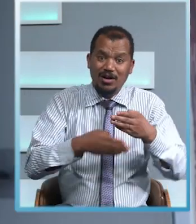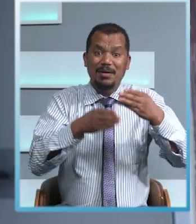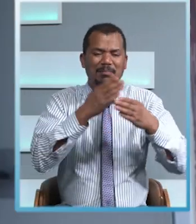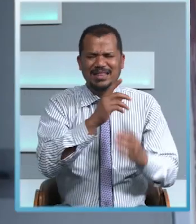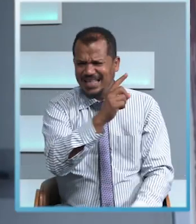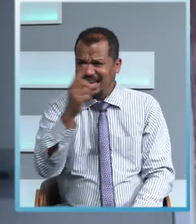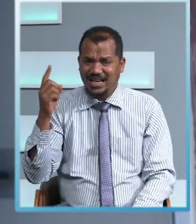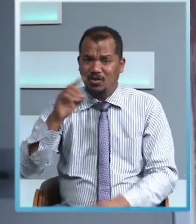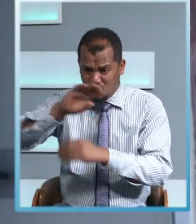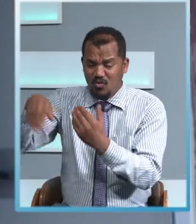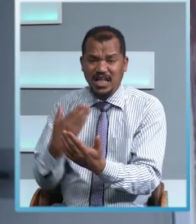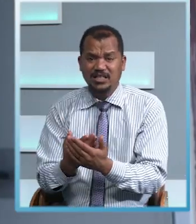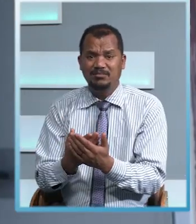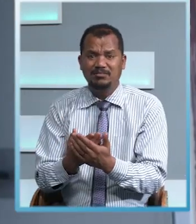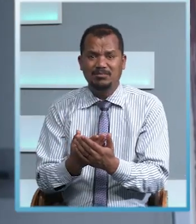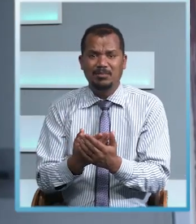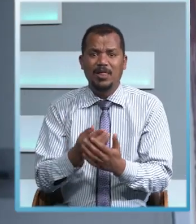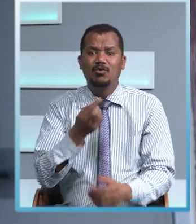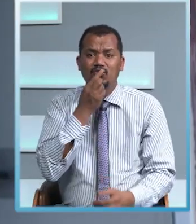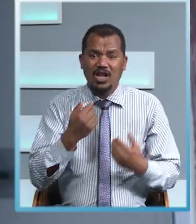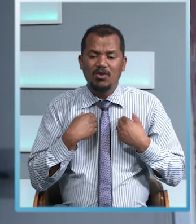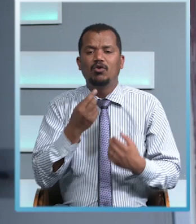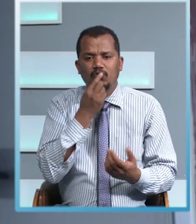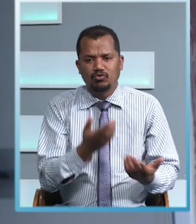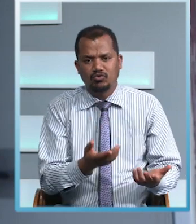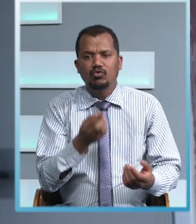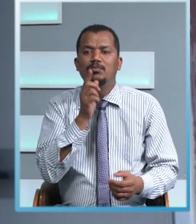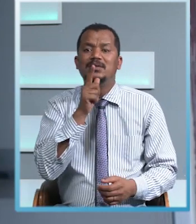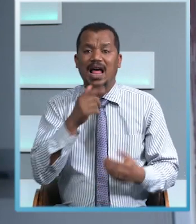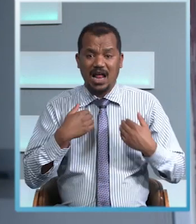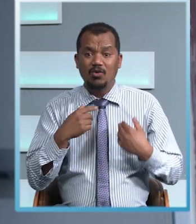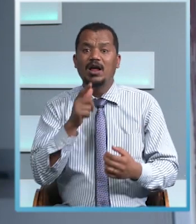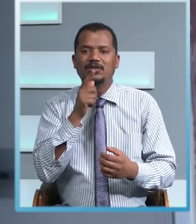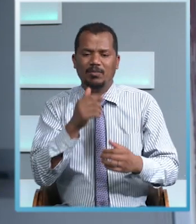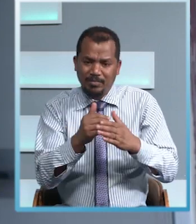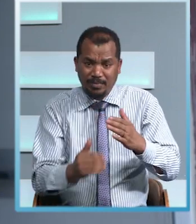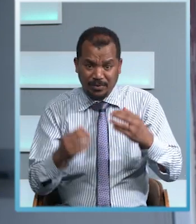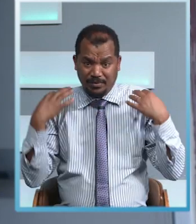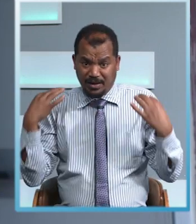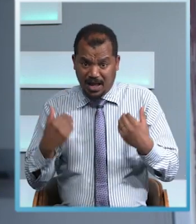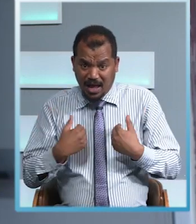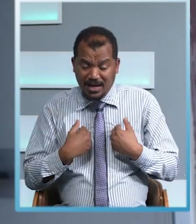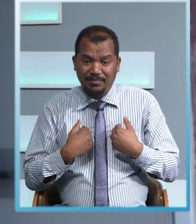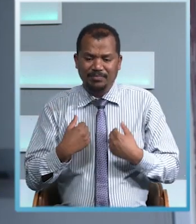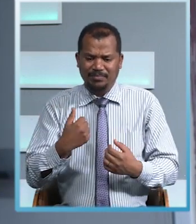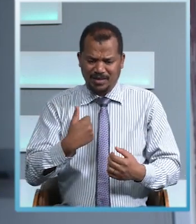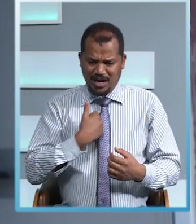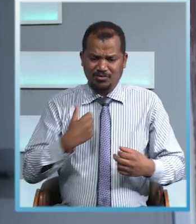መልሶ ለመገንባት እያንዳንዳችንላችንም እንደ ቁርስ ያለው ከቁርሱ ምሳ ያለው ከምሳው ቢቻል ደግሞ ጤና